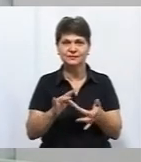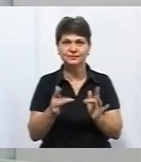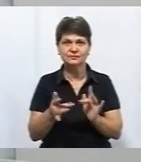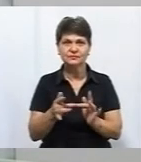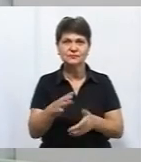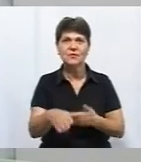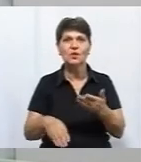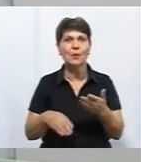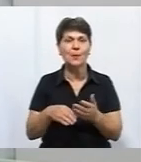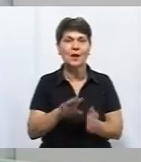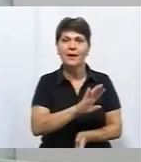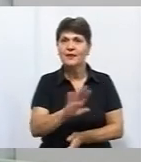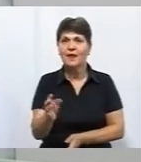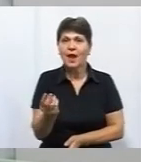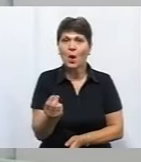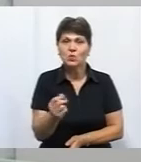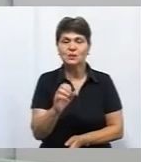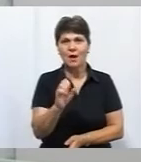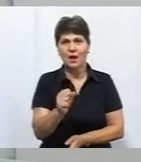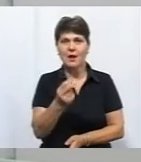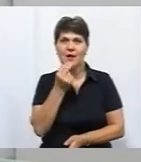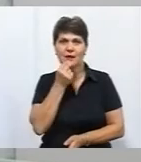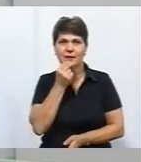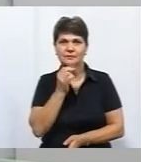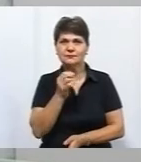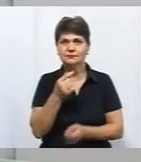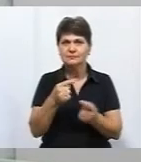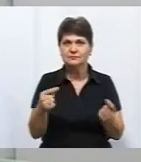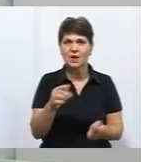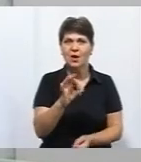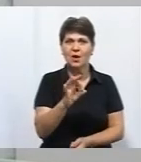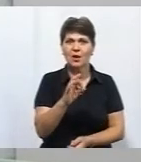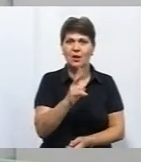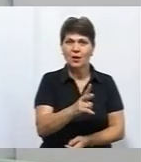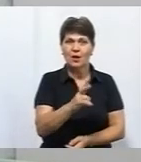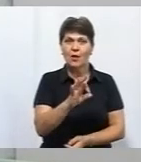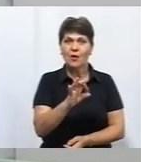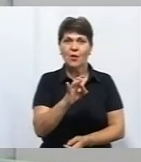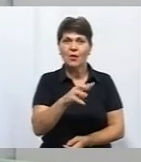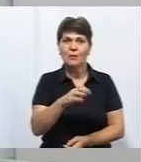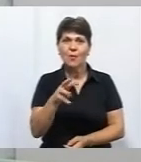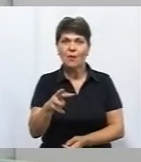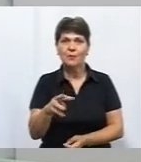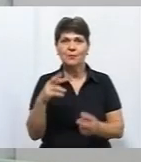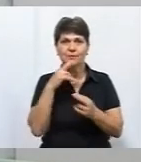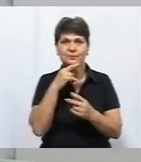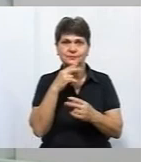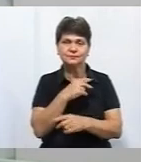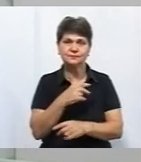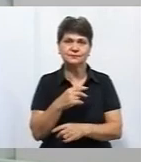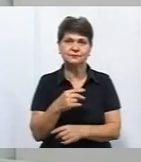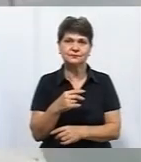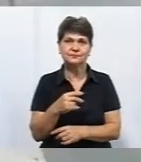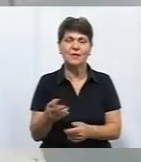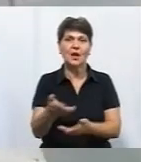не коштами, наприклад, а там кормом, можливо, медикаментами? Чи залишаєте ви таку можливість?